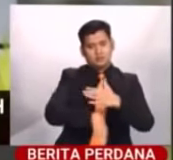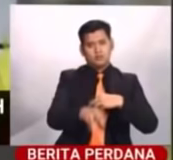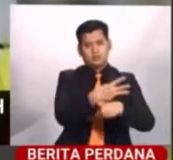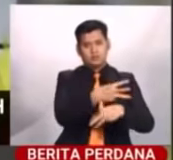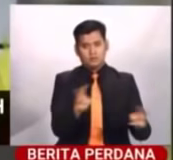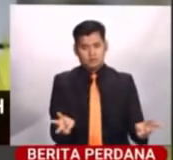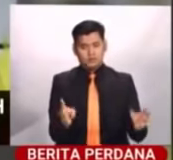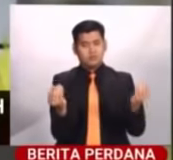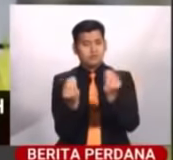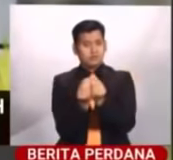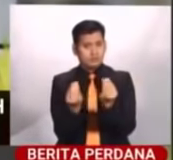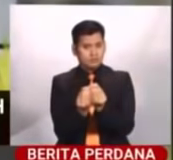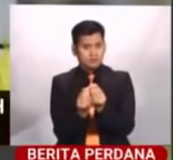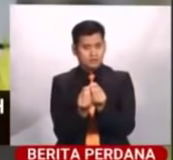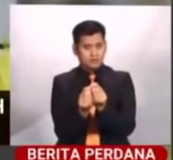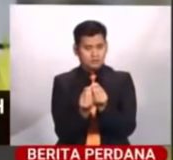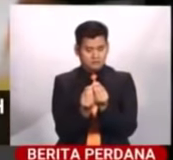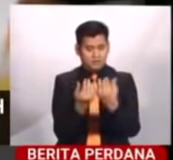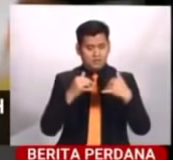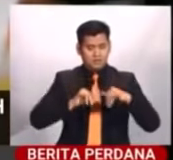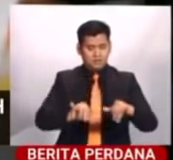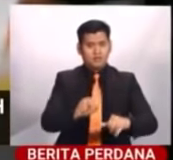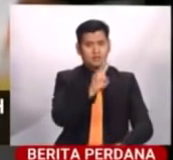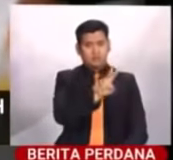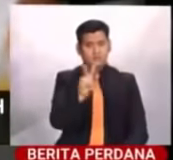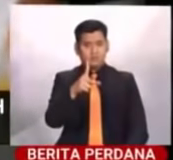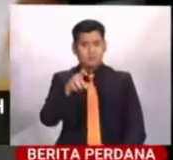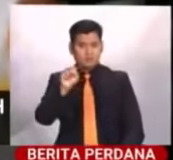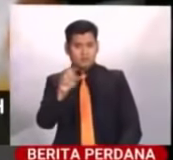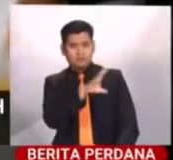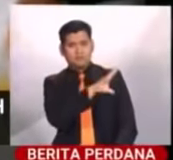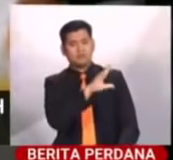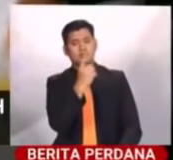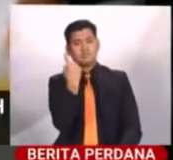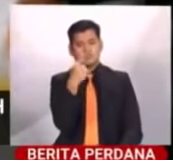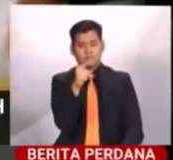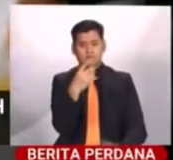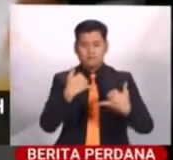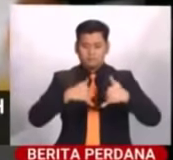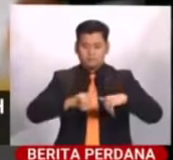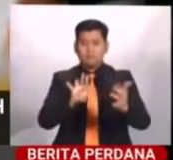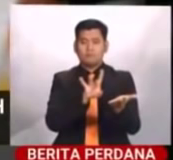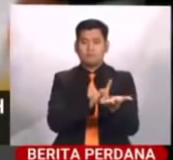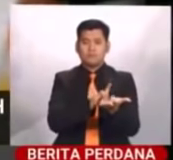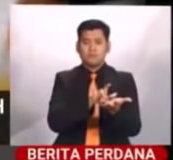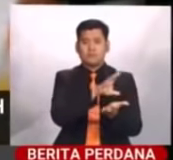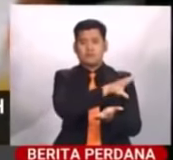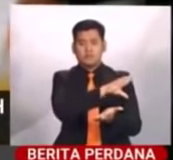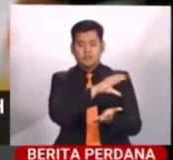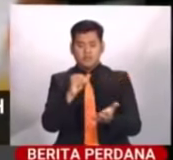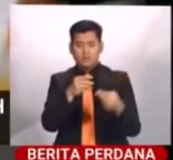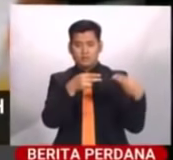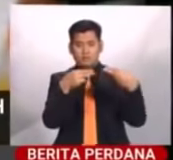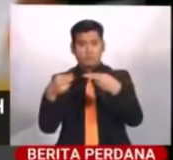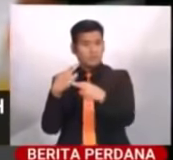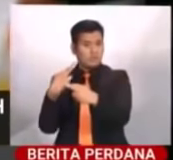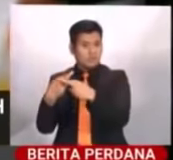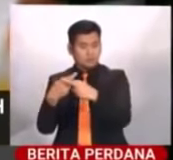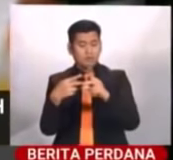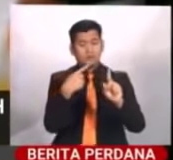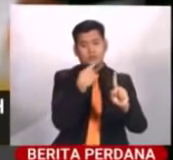Jumlah kumulatif kes COVID-19 kekal 22 kes dengan 11 kes dalam rawatan. Bagi kontak rapat kepada kes